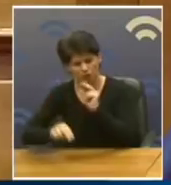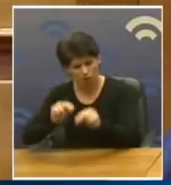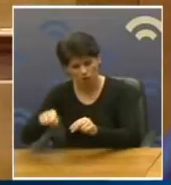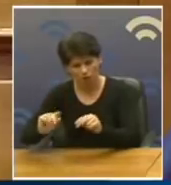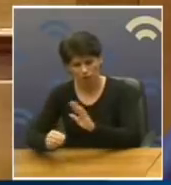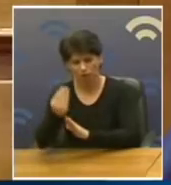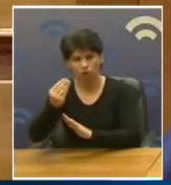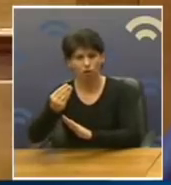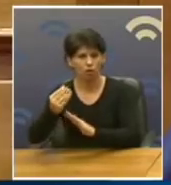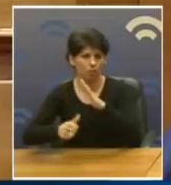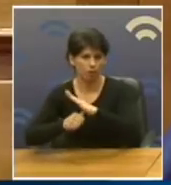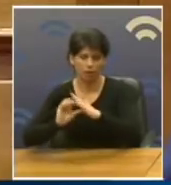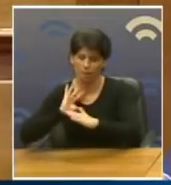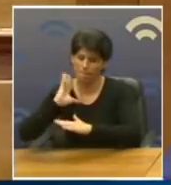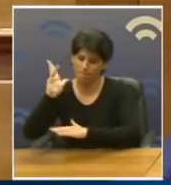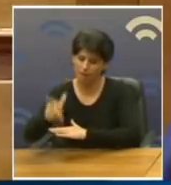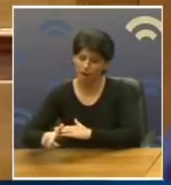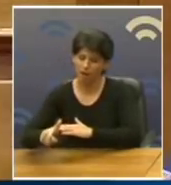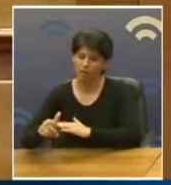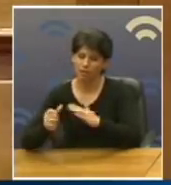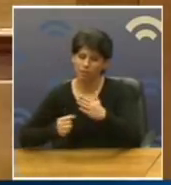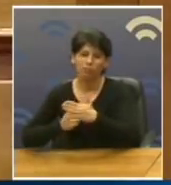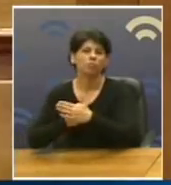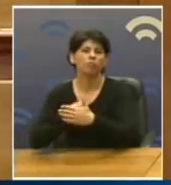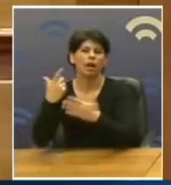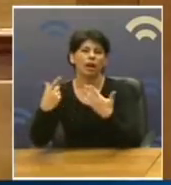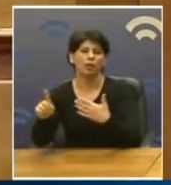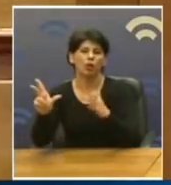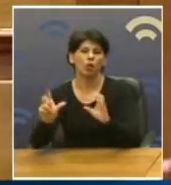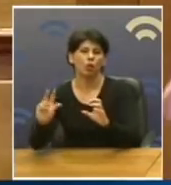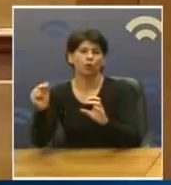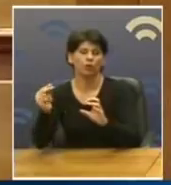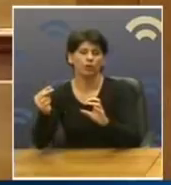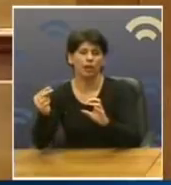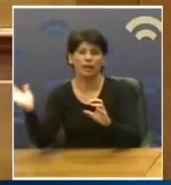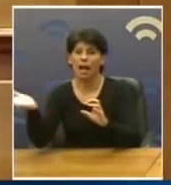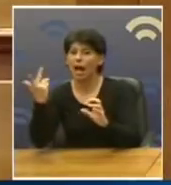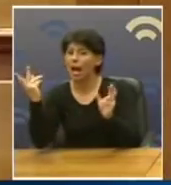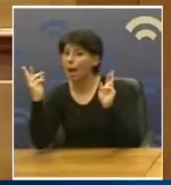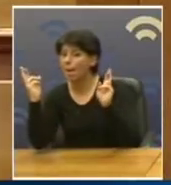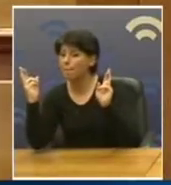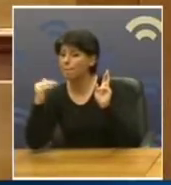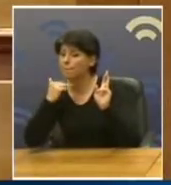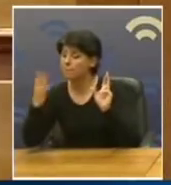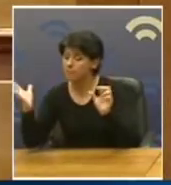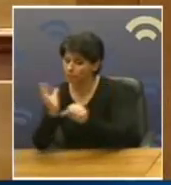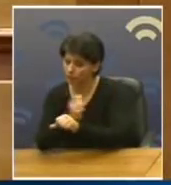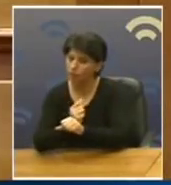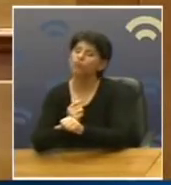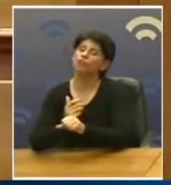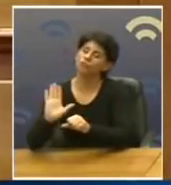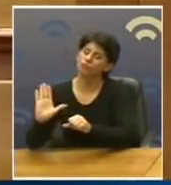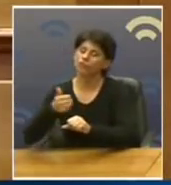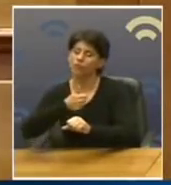μέχρι να συγκεντρωθεί η πλειοψηφία των 180 βουλευτών. Και αν παρελπίδα αυτές δεν τελεσφορήσουν, τότε και